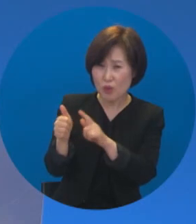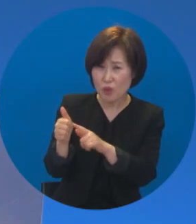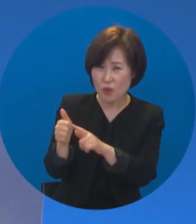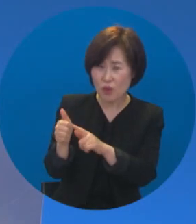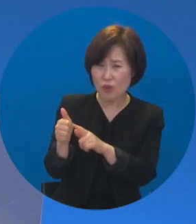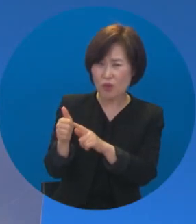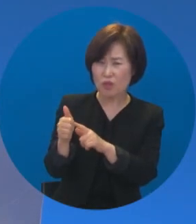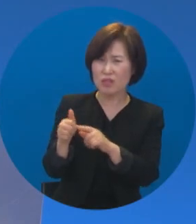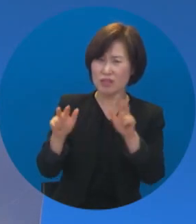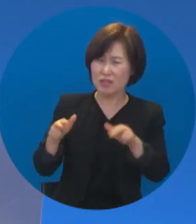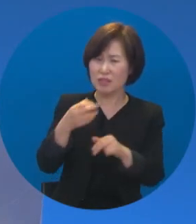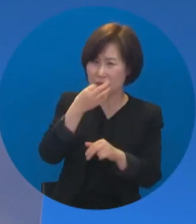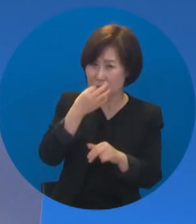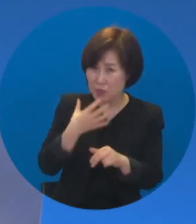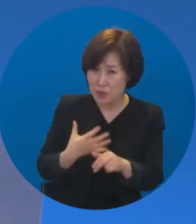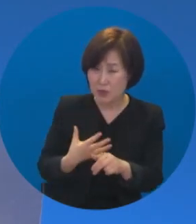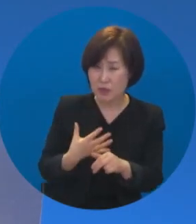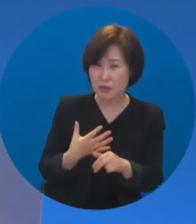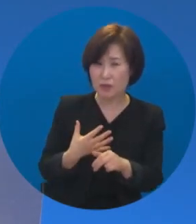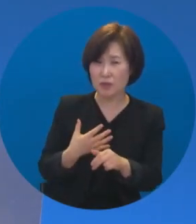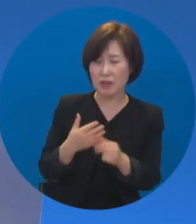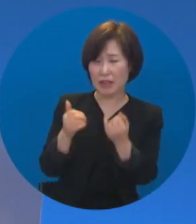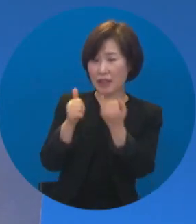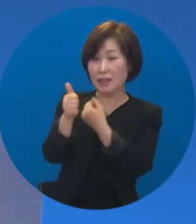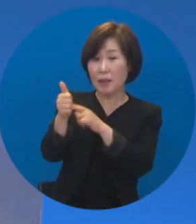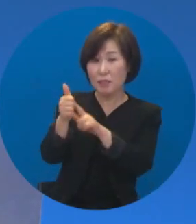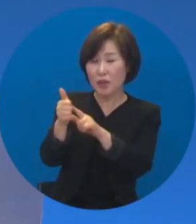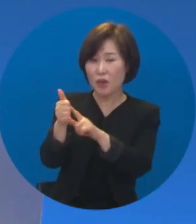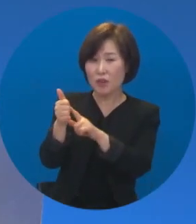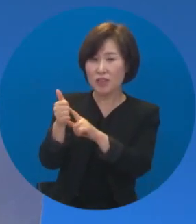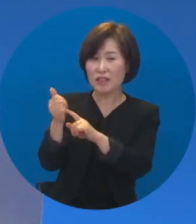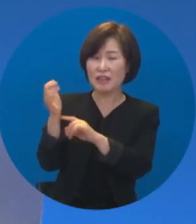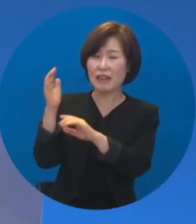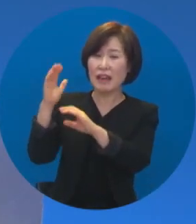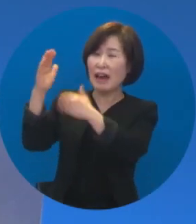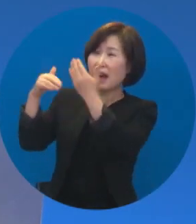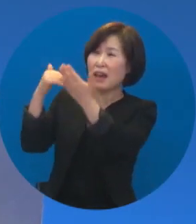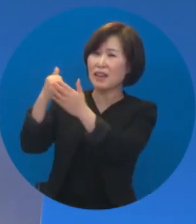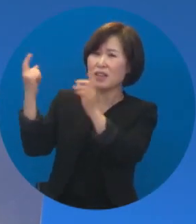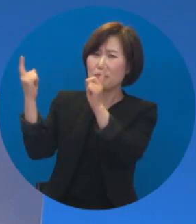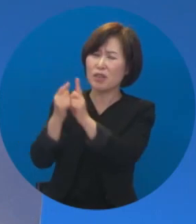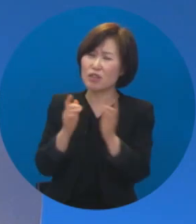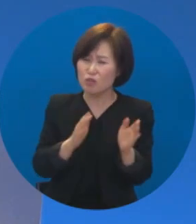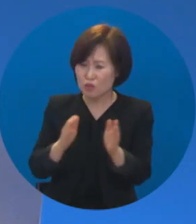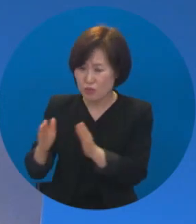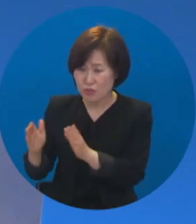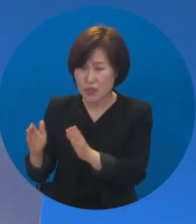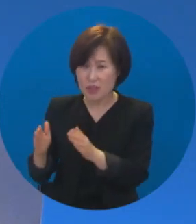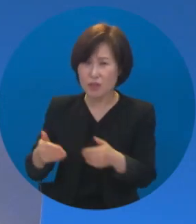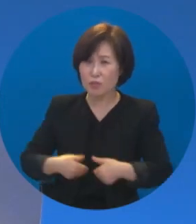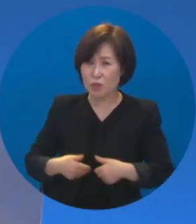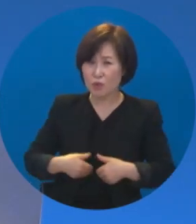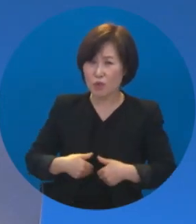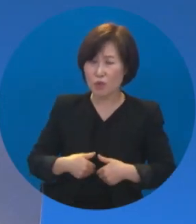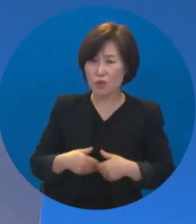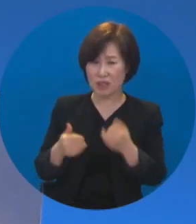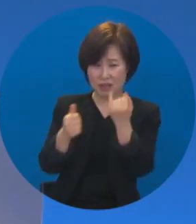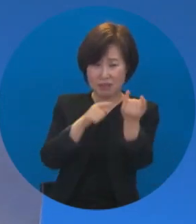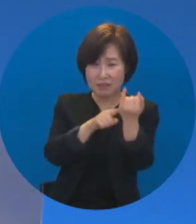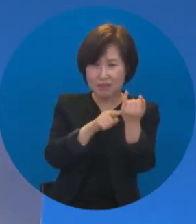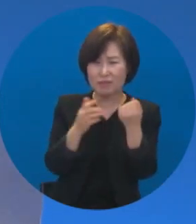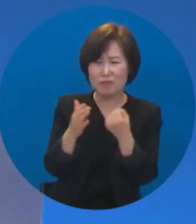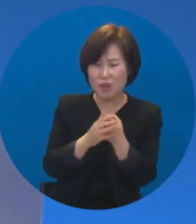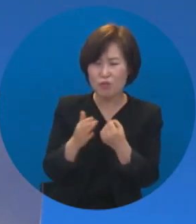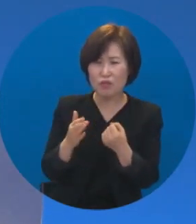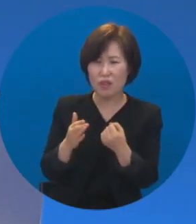것 같아요. 남편이 하나님 만나러 갈 준비를 해야 되는데 자매님 때문에 못하고 있는 것 같습니다.